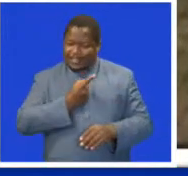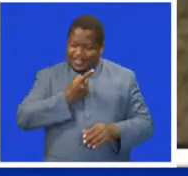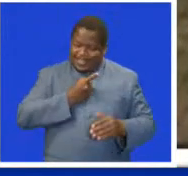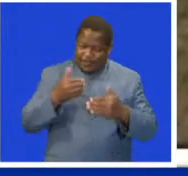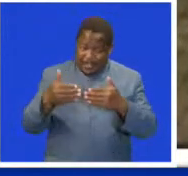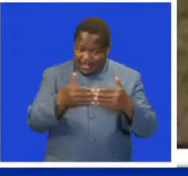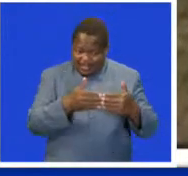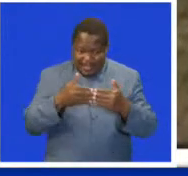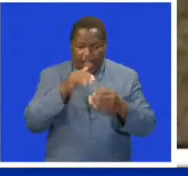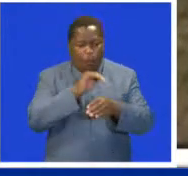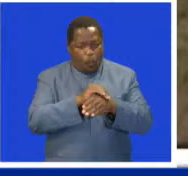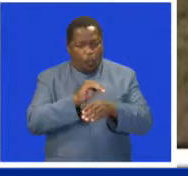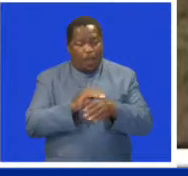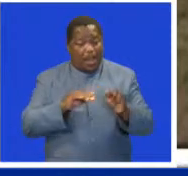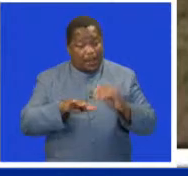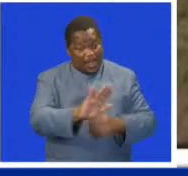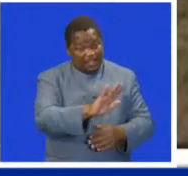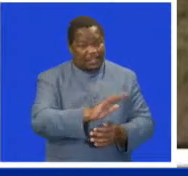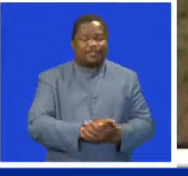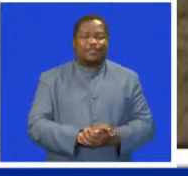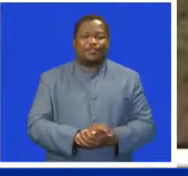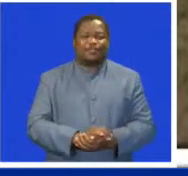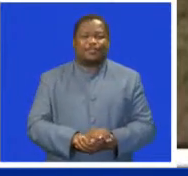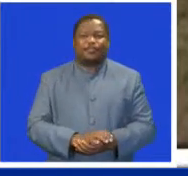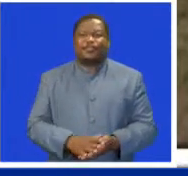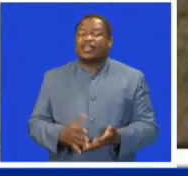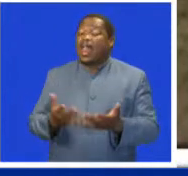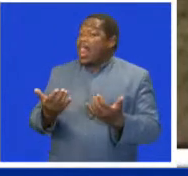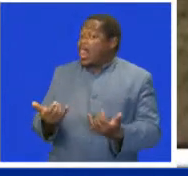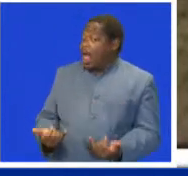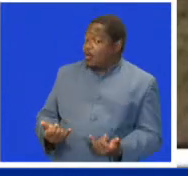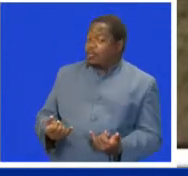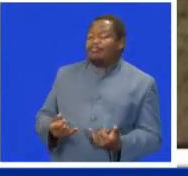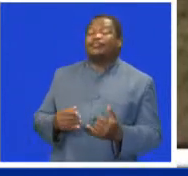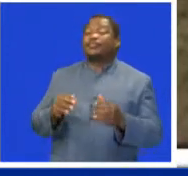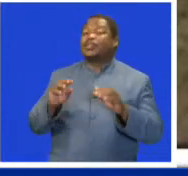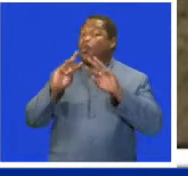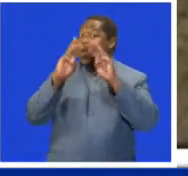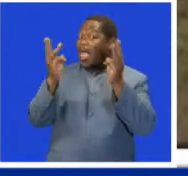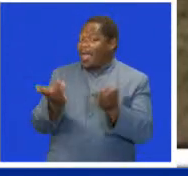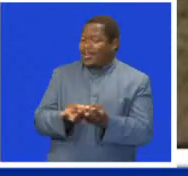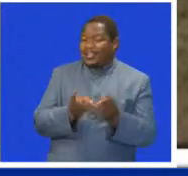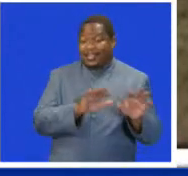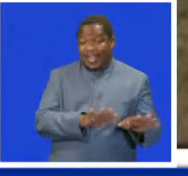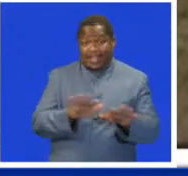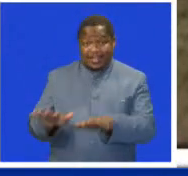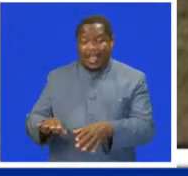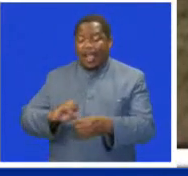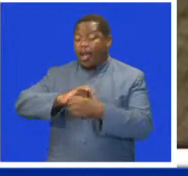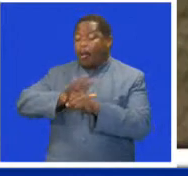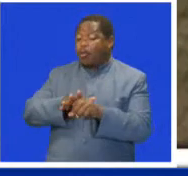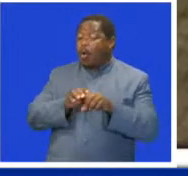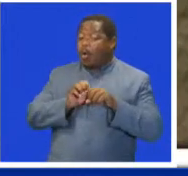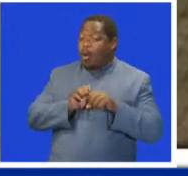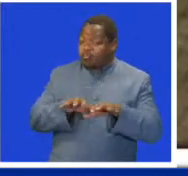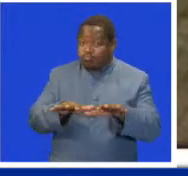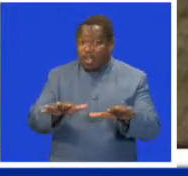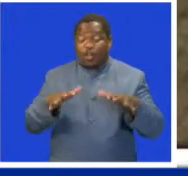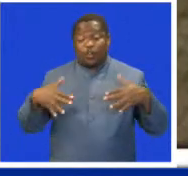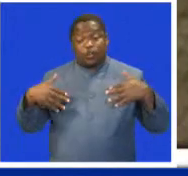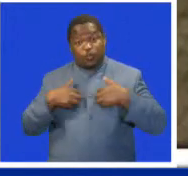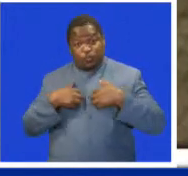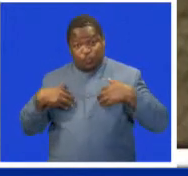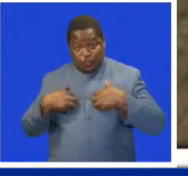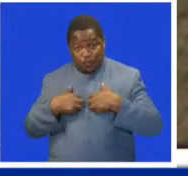kulokunye kule mthetho lekhona leshayiwe shaya umhlaba yonke kuthi bantwana basashaya